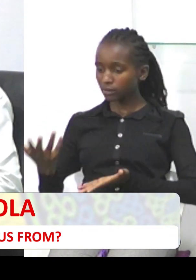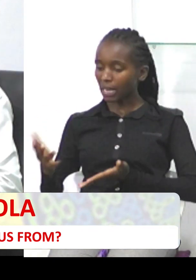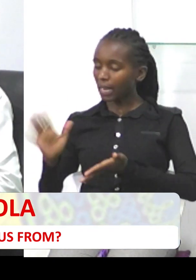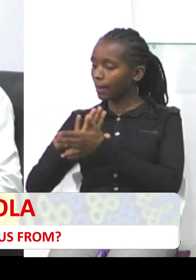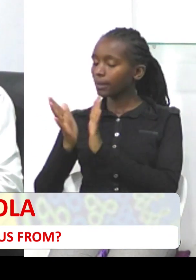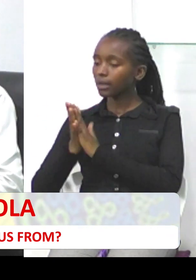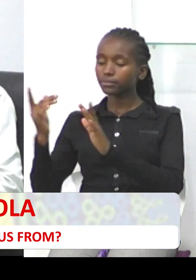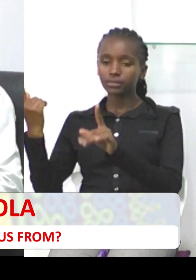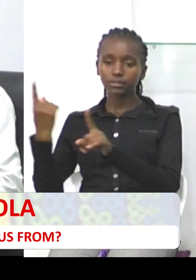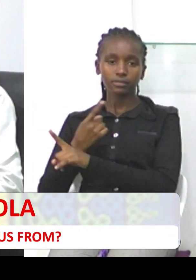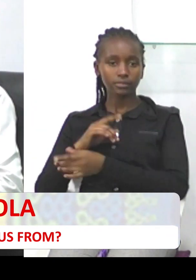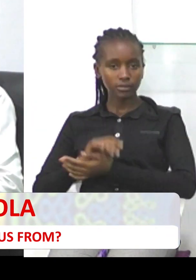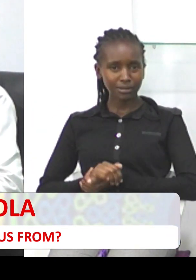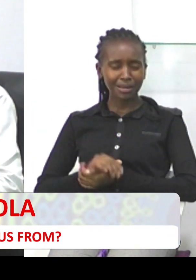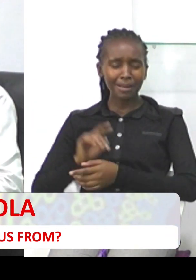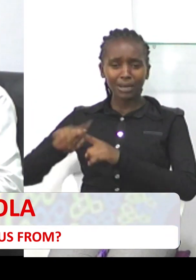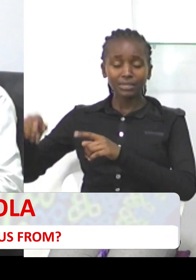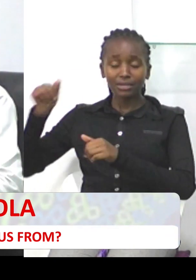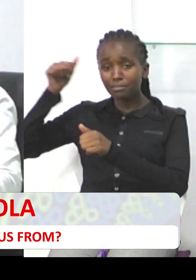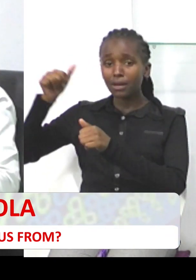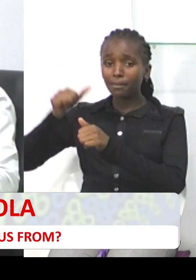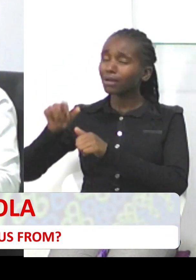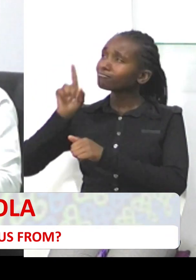Na Mungu si Mungu wa cover.